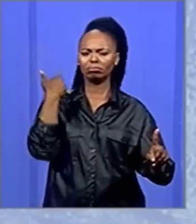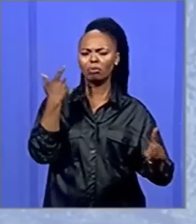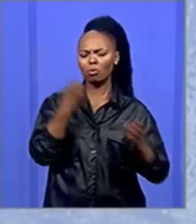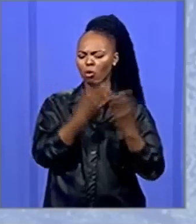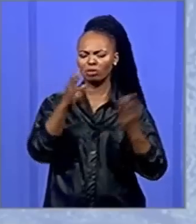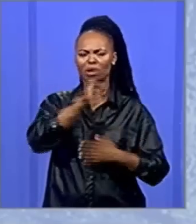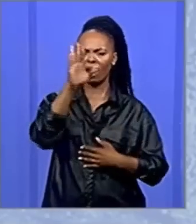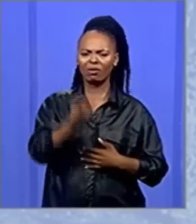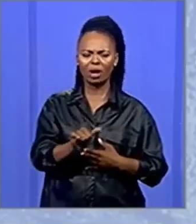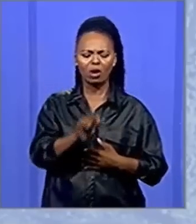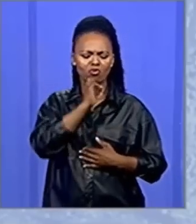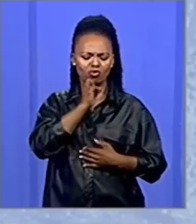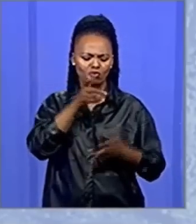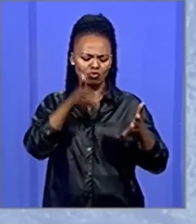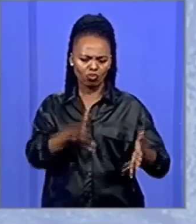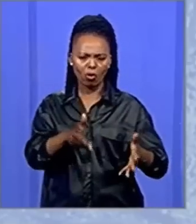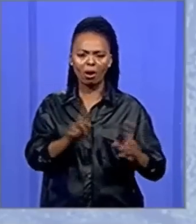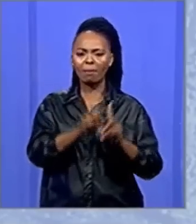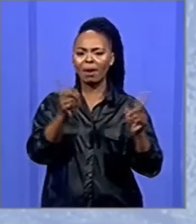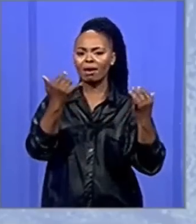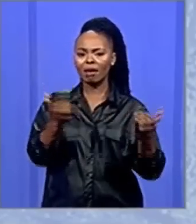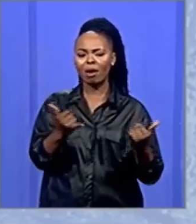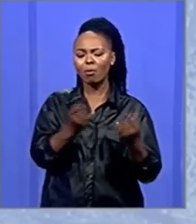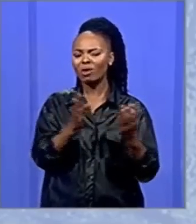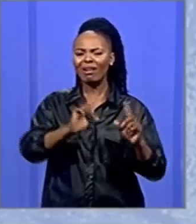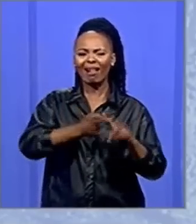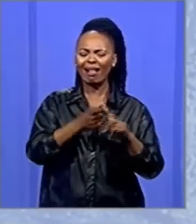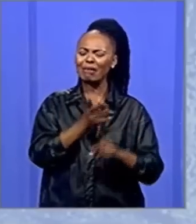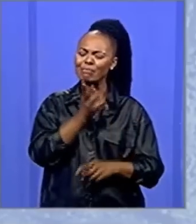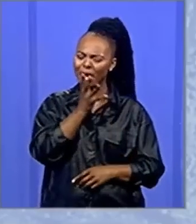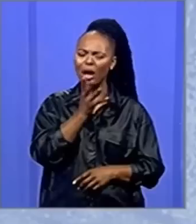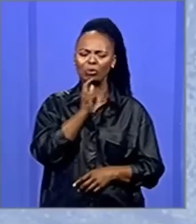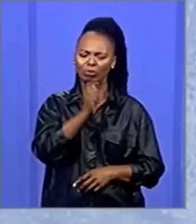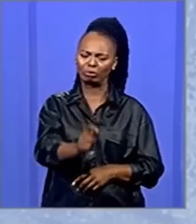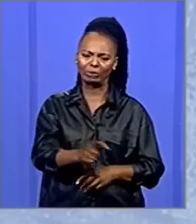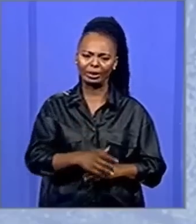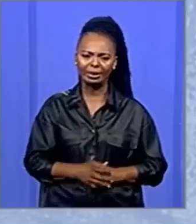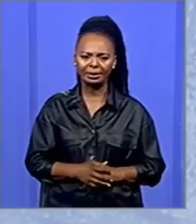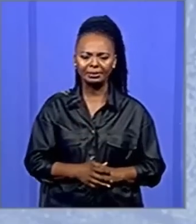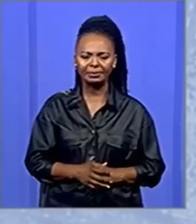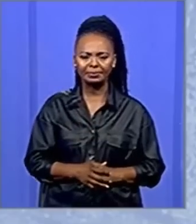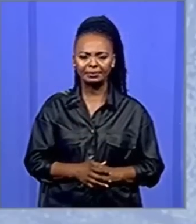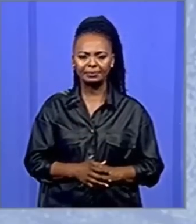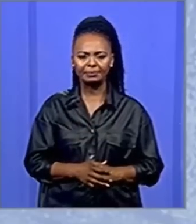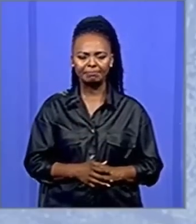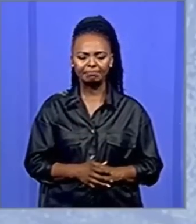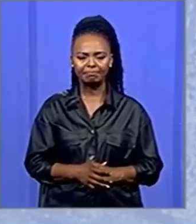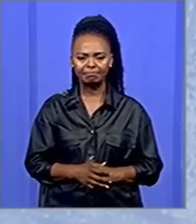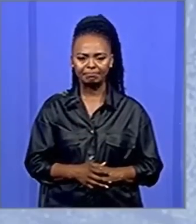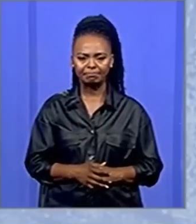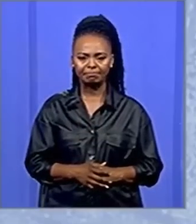dira kgang mme fela dikotsi tsa tsela tsone di tsweletse pele go diragala re gantse re dira seo